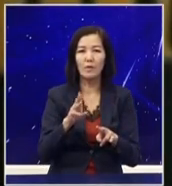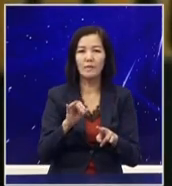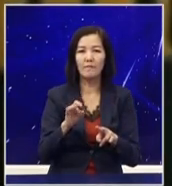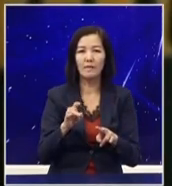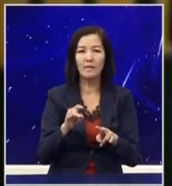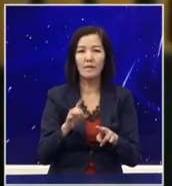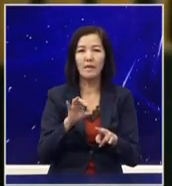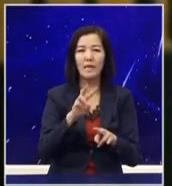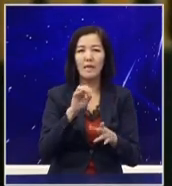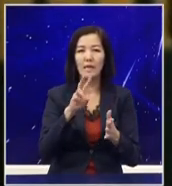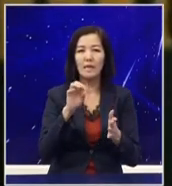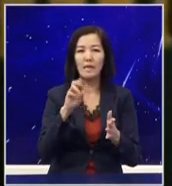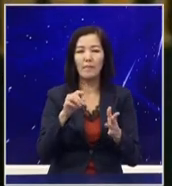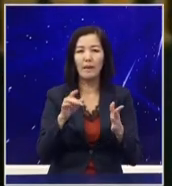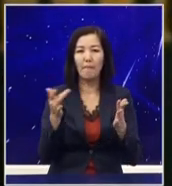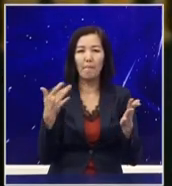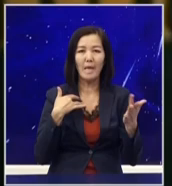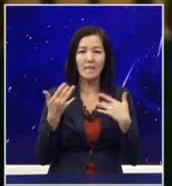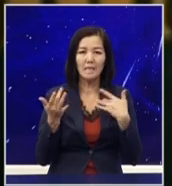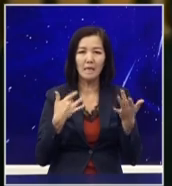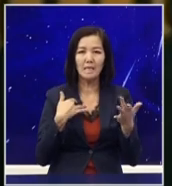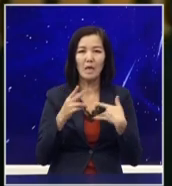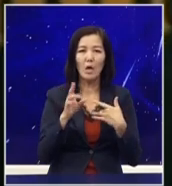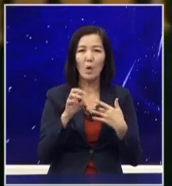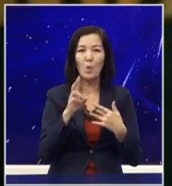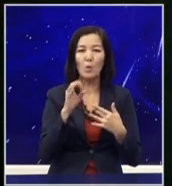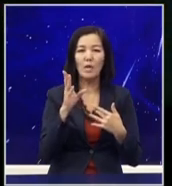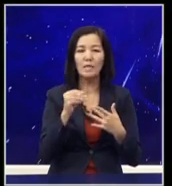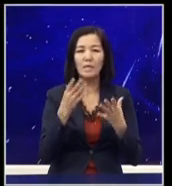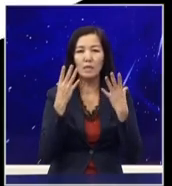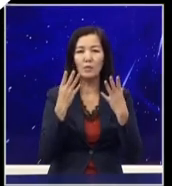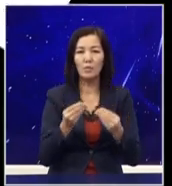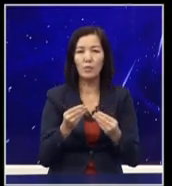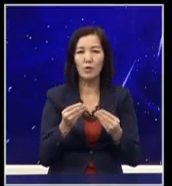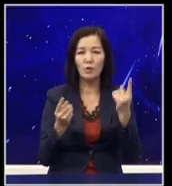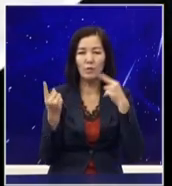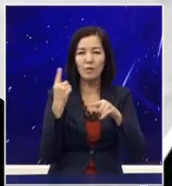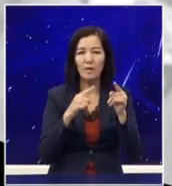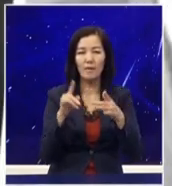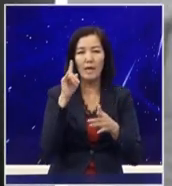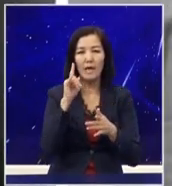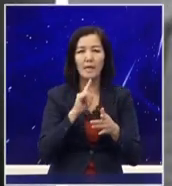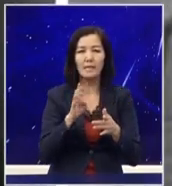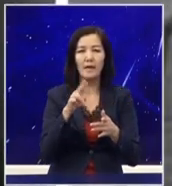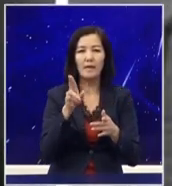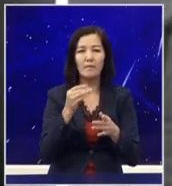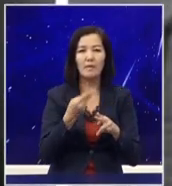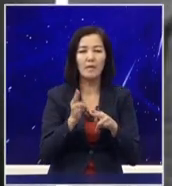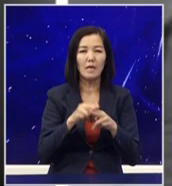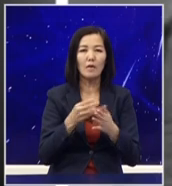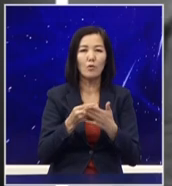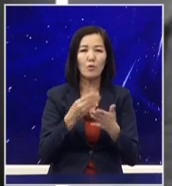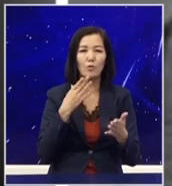жазылған туындысы «Еңлік Кебек» пьесасы, «Қорғансыздың күні» сынды біршама туындылары қазақ әдебиетінің аса құнды